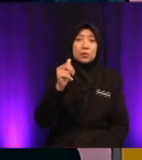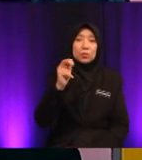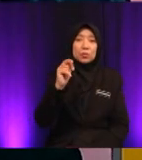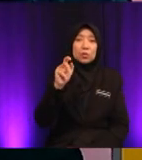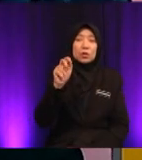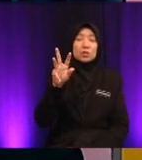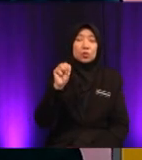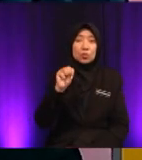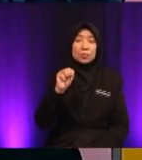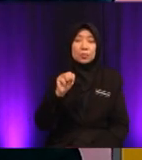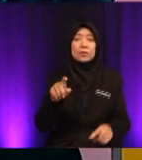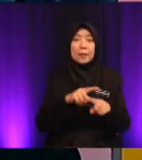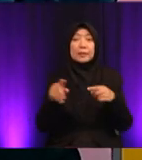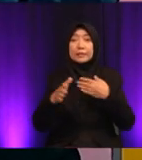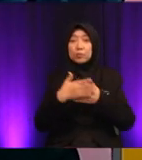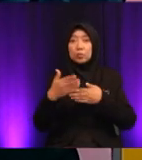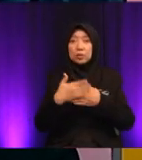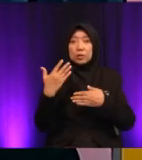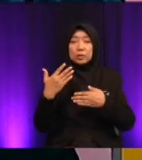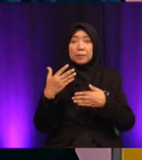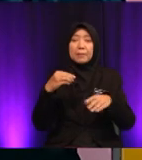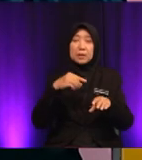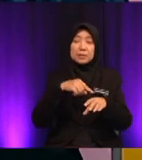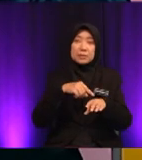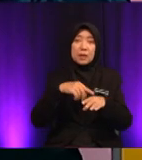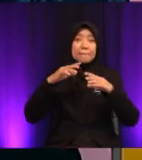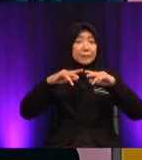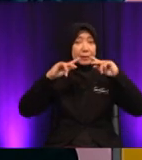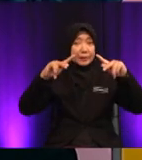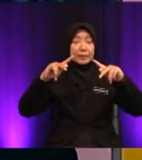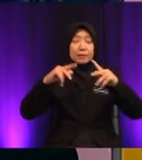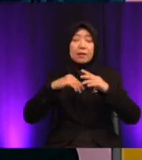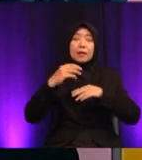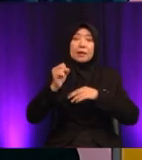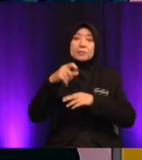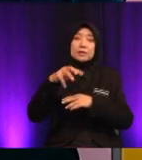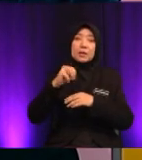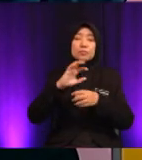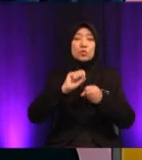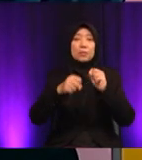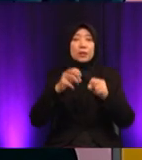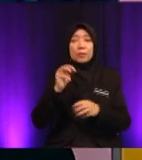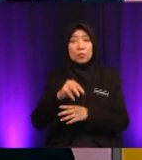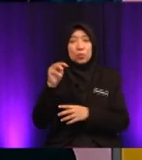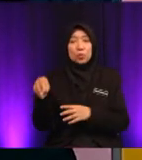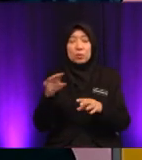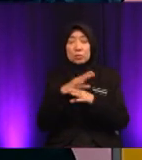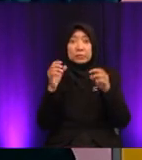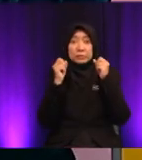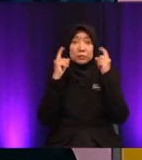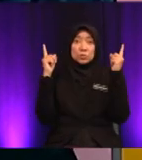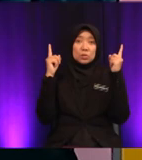kita permudahkan di peringkat SPM dengan memperkenalkan teori fisik kuantum ini supaya murid-murid tidak